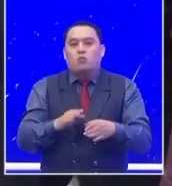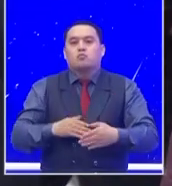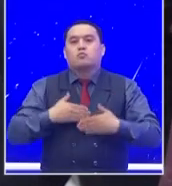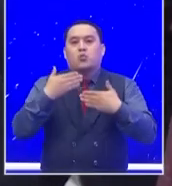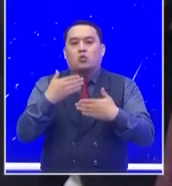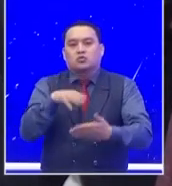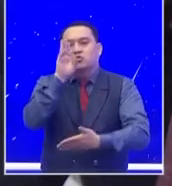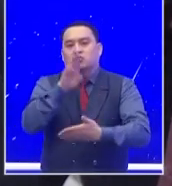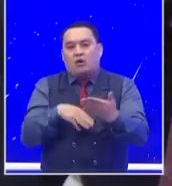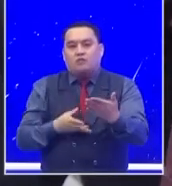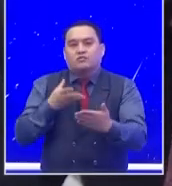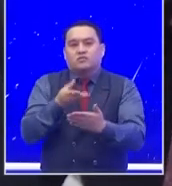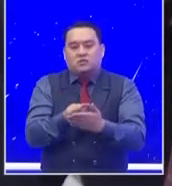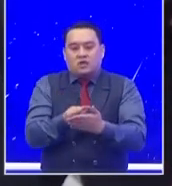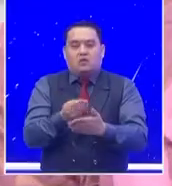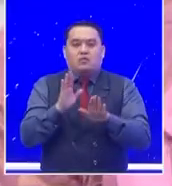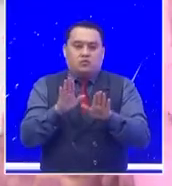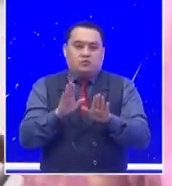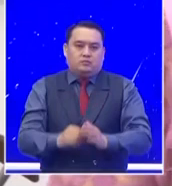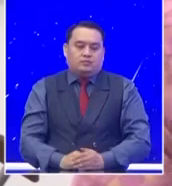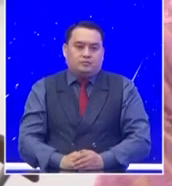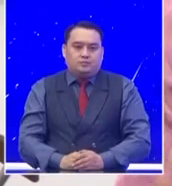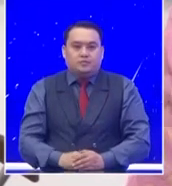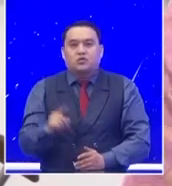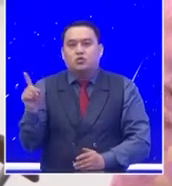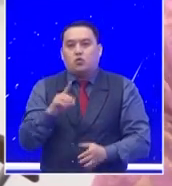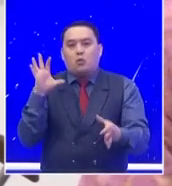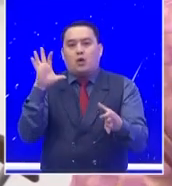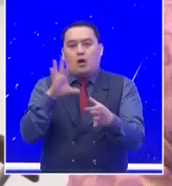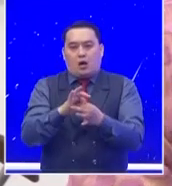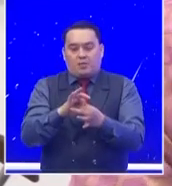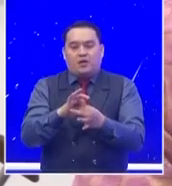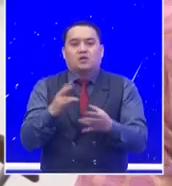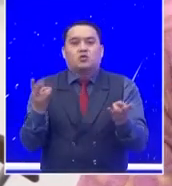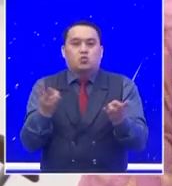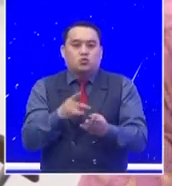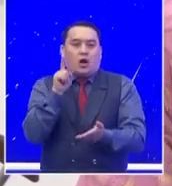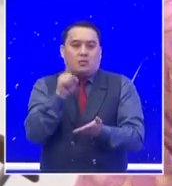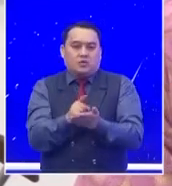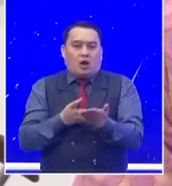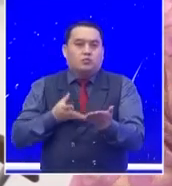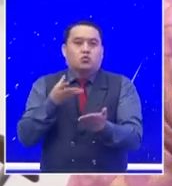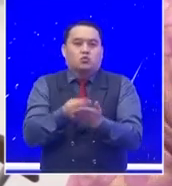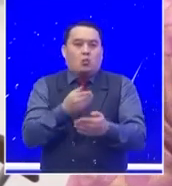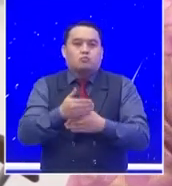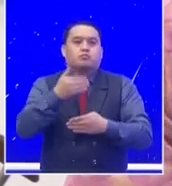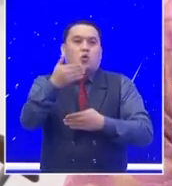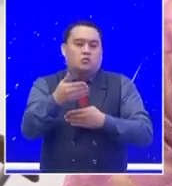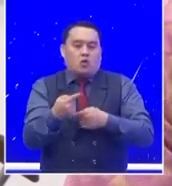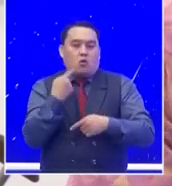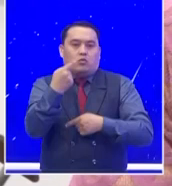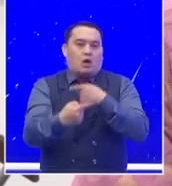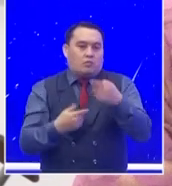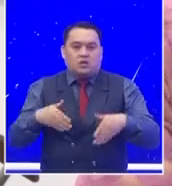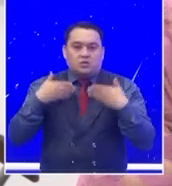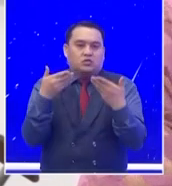штрафной суммы через кассы энергосбыта чтобы свет подключили абонент должна платить после этого он должен обратиться